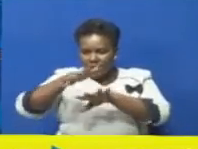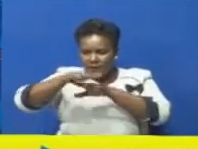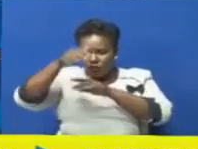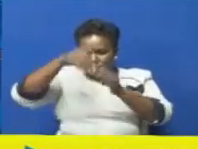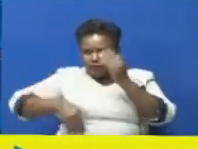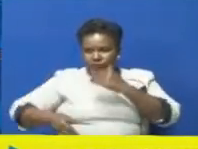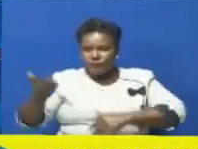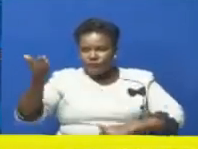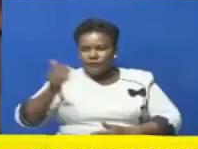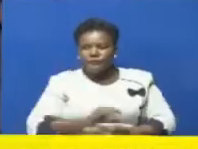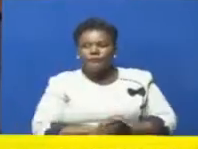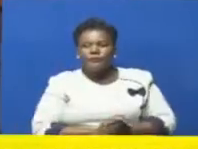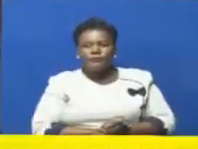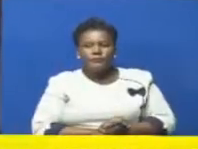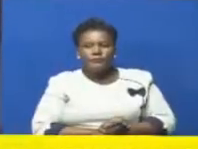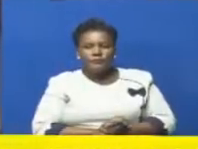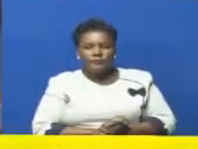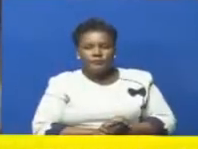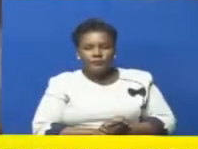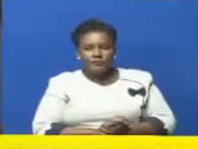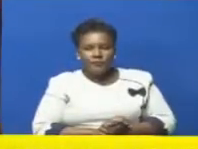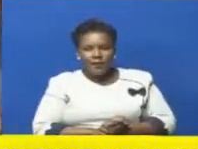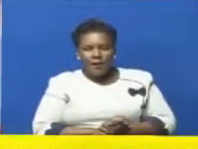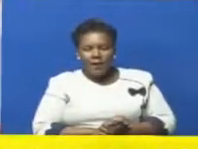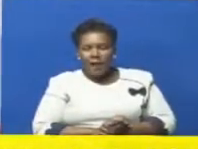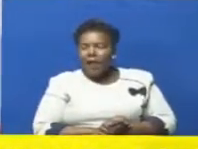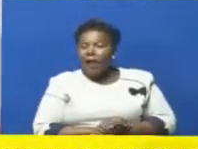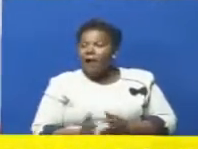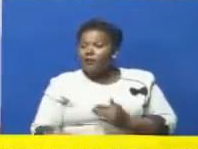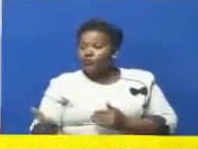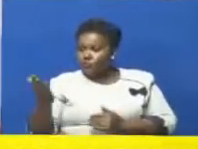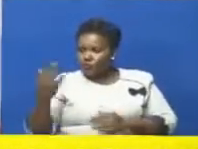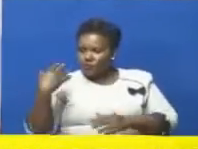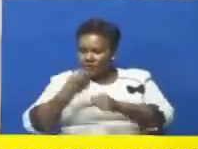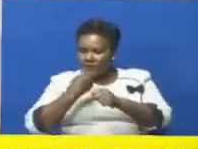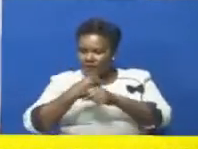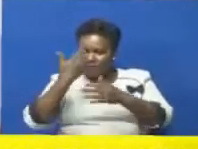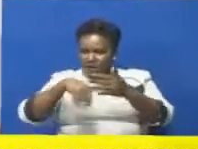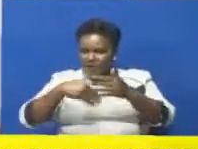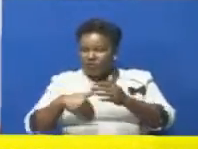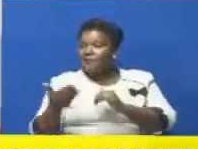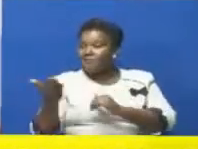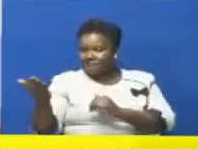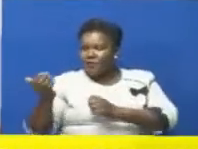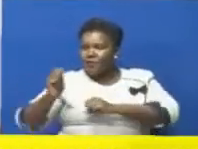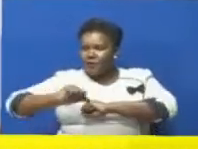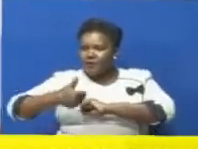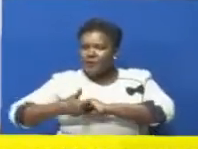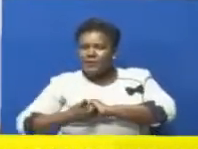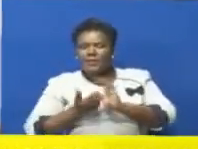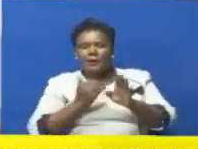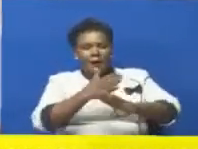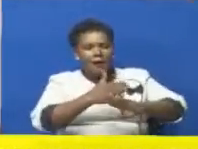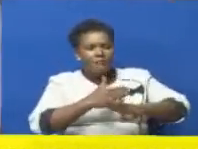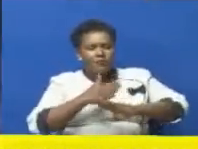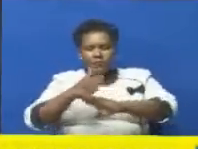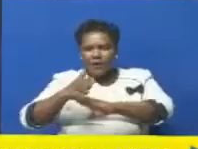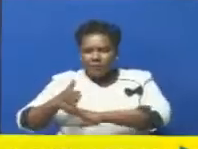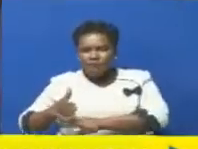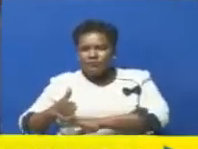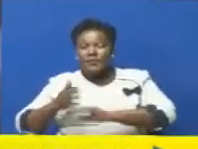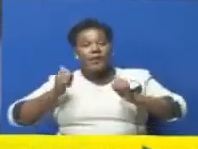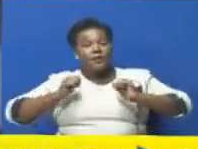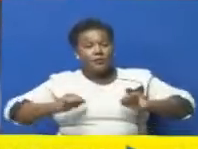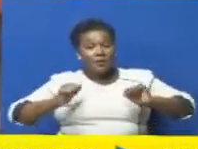zaidi. Majira ya asubuhi, wafanya biashara hawa wanaowakilisha kampuni zenye mtandao mkubwa katika shughuli za